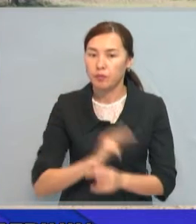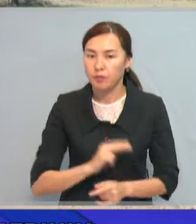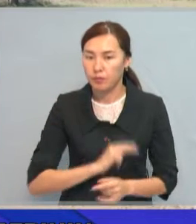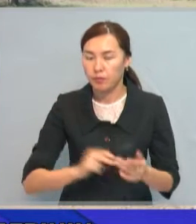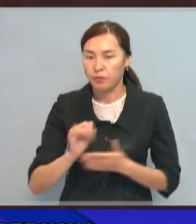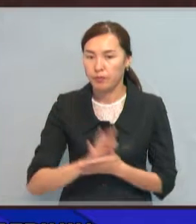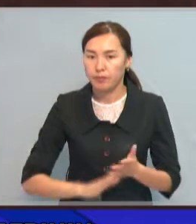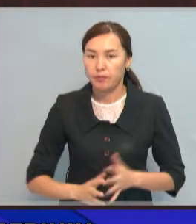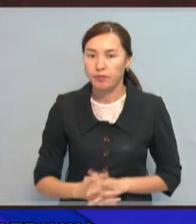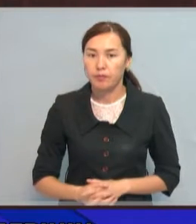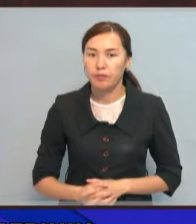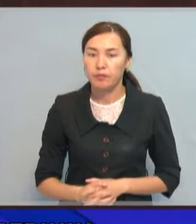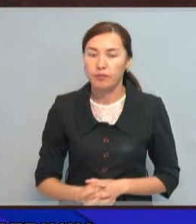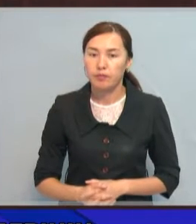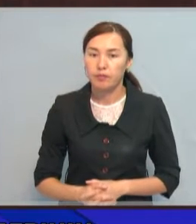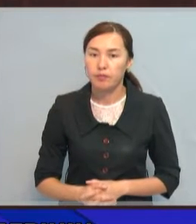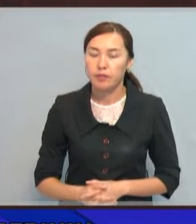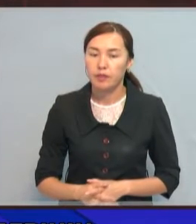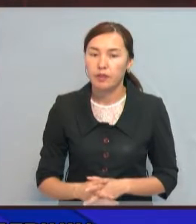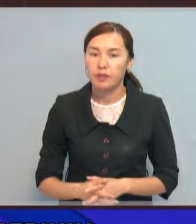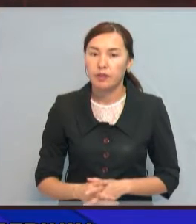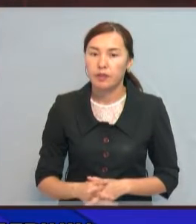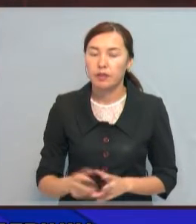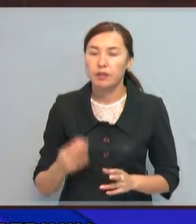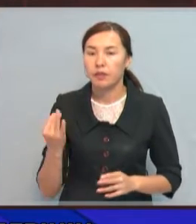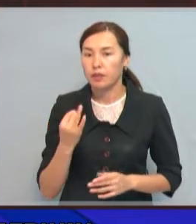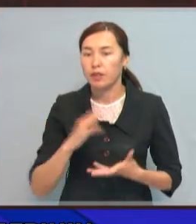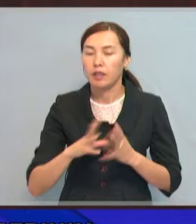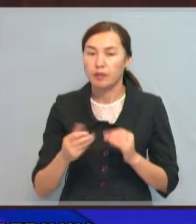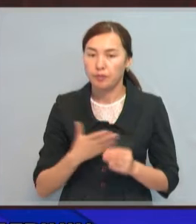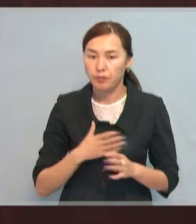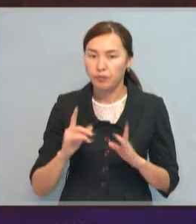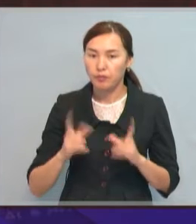жүзеге асады. Тарихшы ретінде бұны қолдаймын. Өйткені